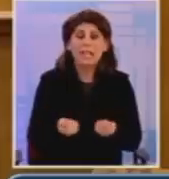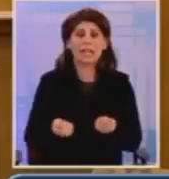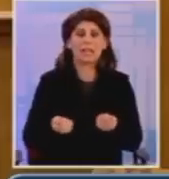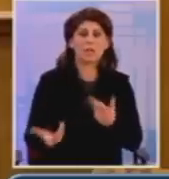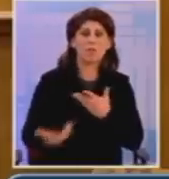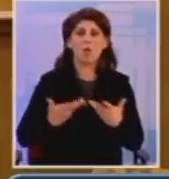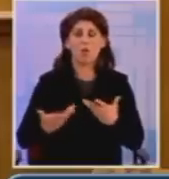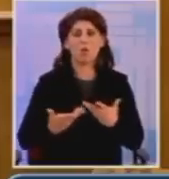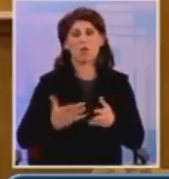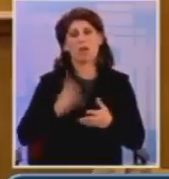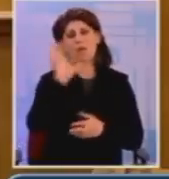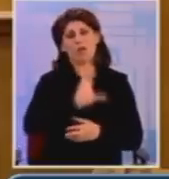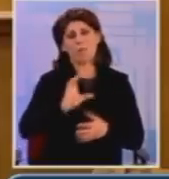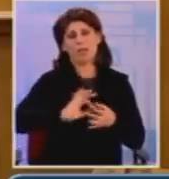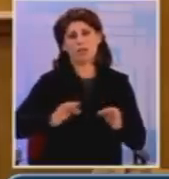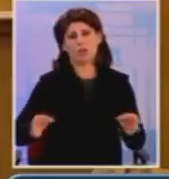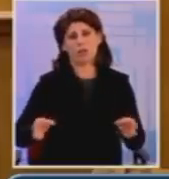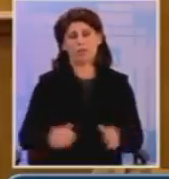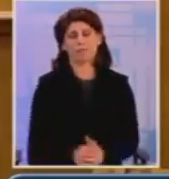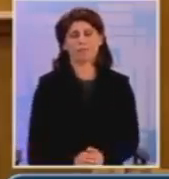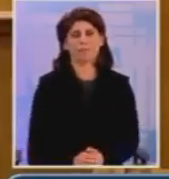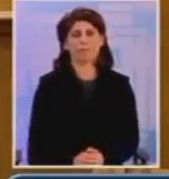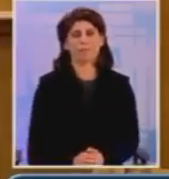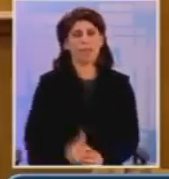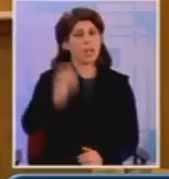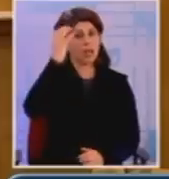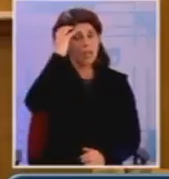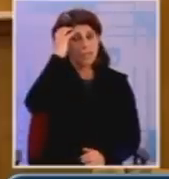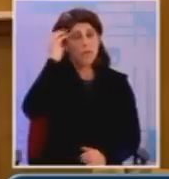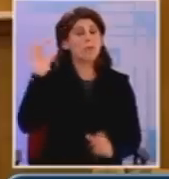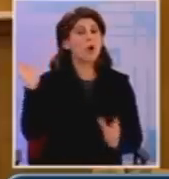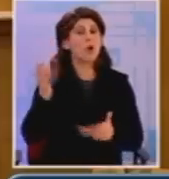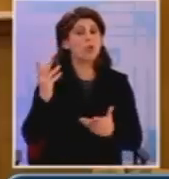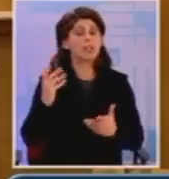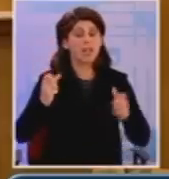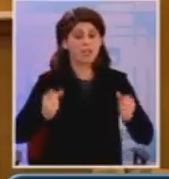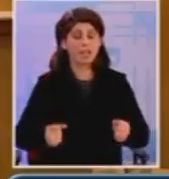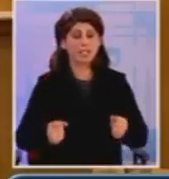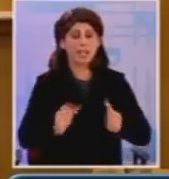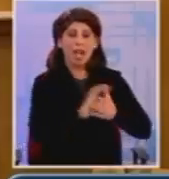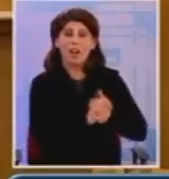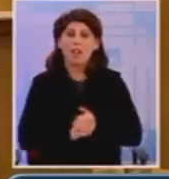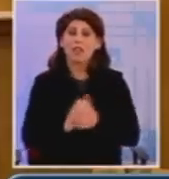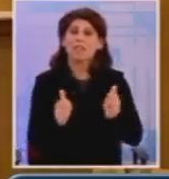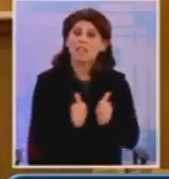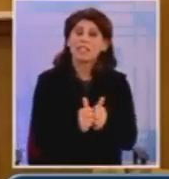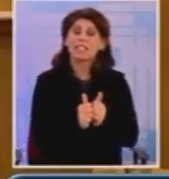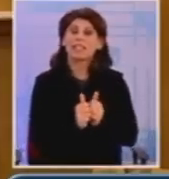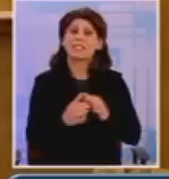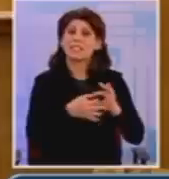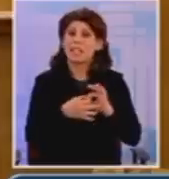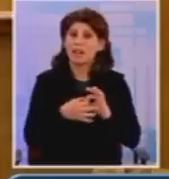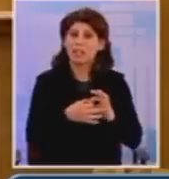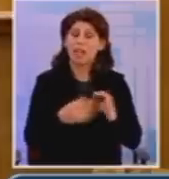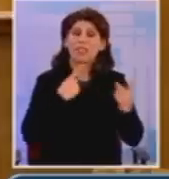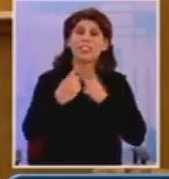ιστορία. Για να θυμόμαστε ότι όταν τη θέση της αλληλεγγύης, της φιλίας, της συνεργασίας και του